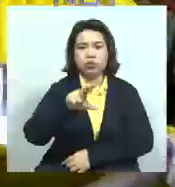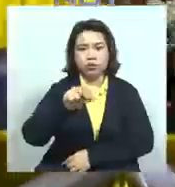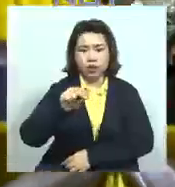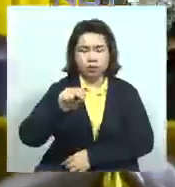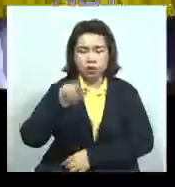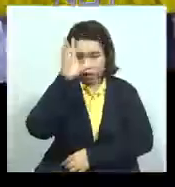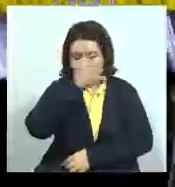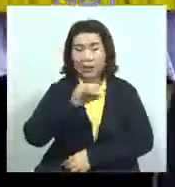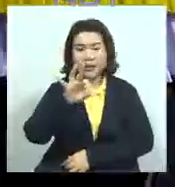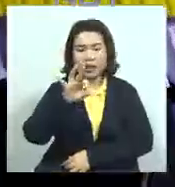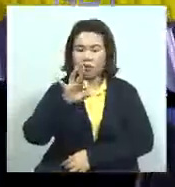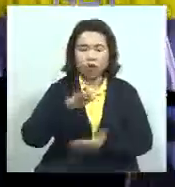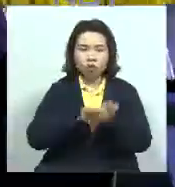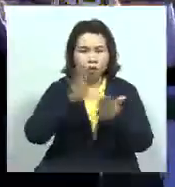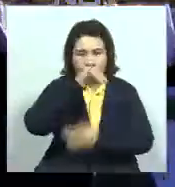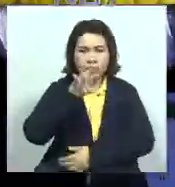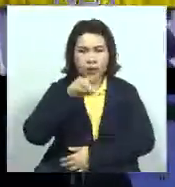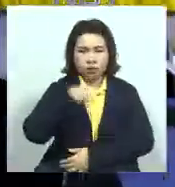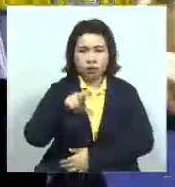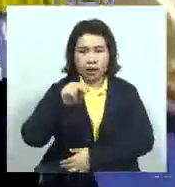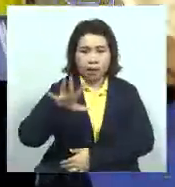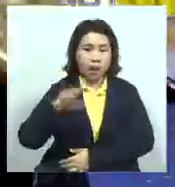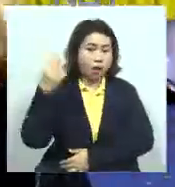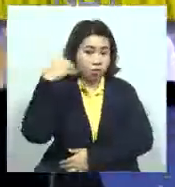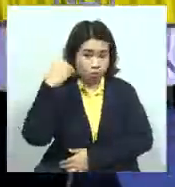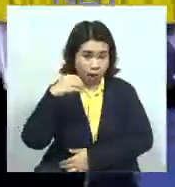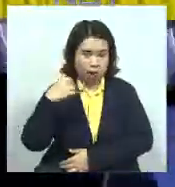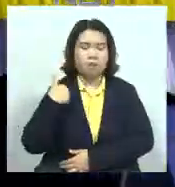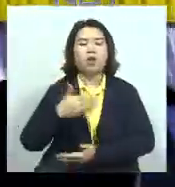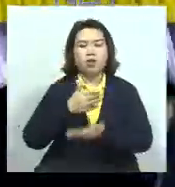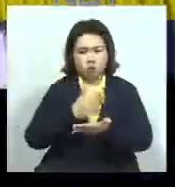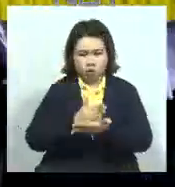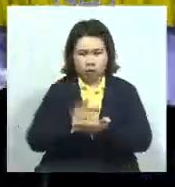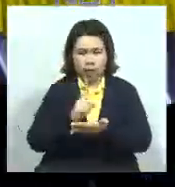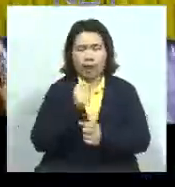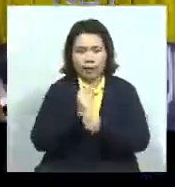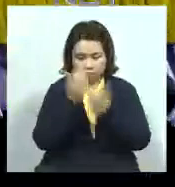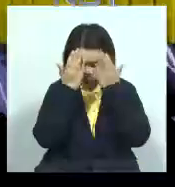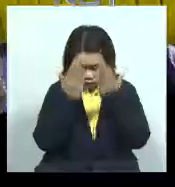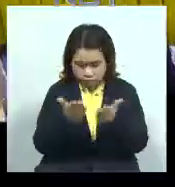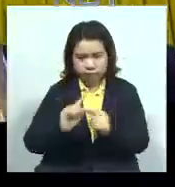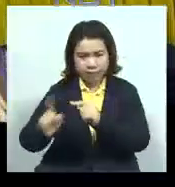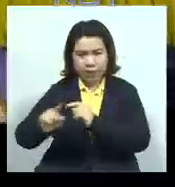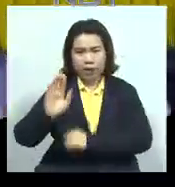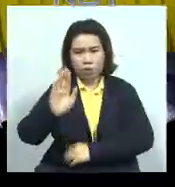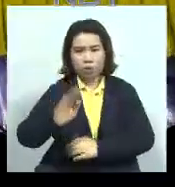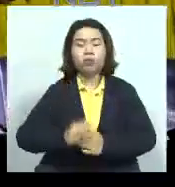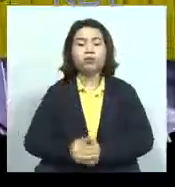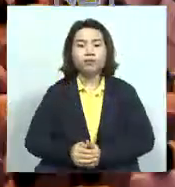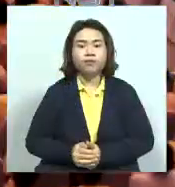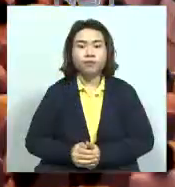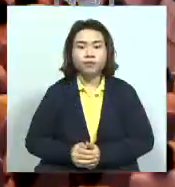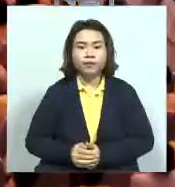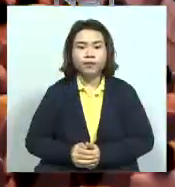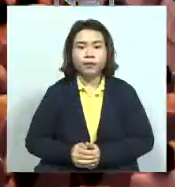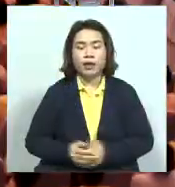ง 19:45 ของทุกวันก็ได้มีการหยุดพักเพื่อปฏิบัติศาสนกิจและละหมาดด้วยครับ ไปต่อ